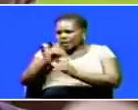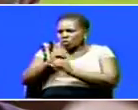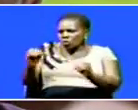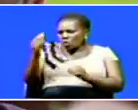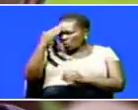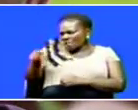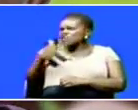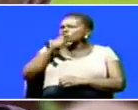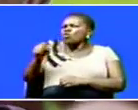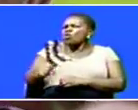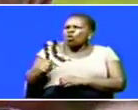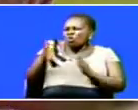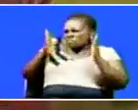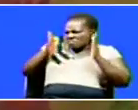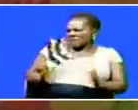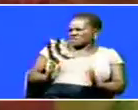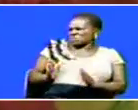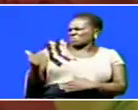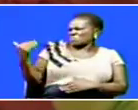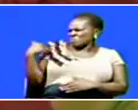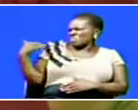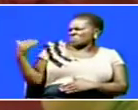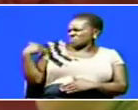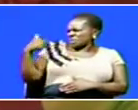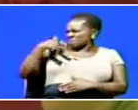why this old person is being